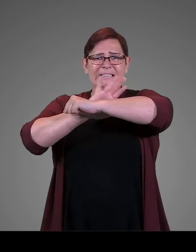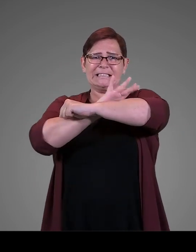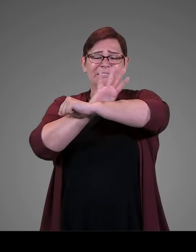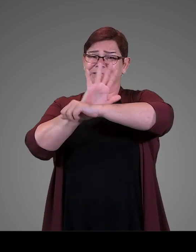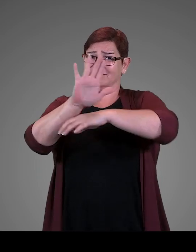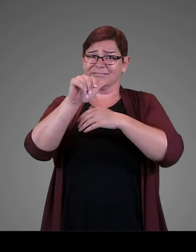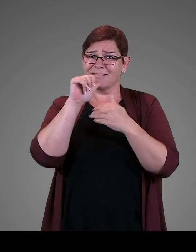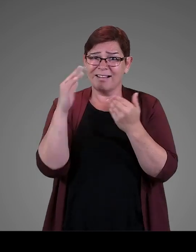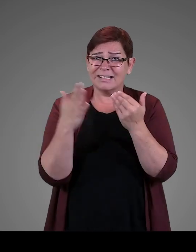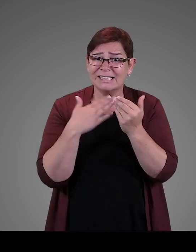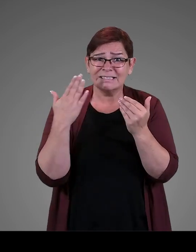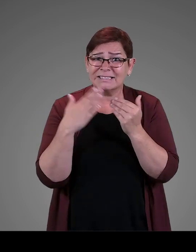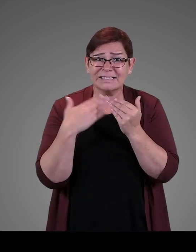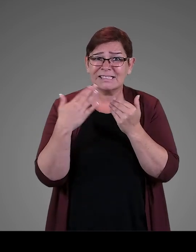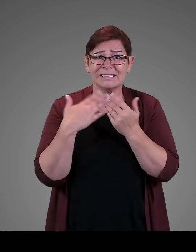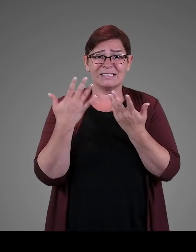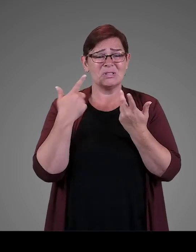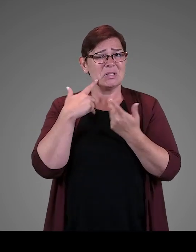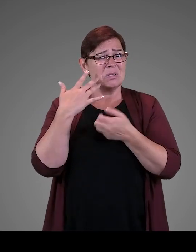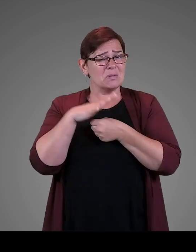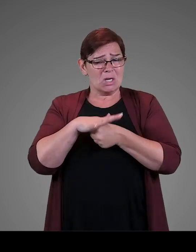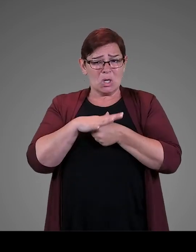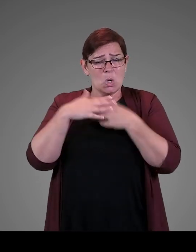aider à faire persister cette plateforme